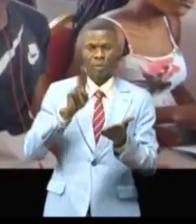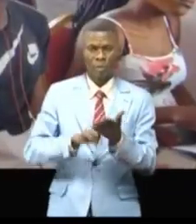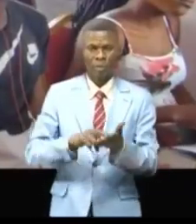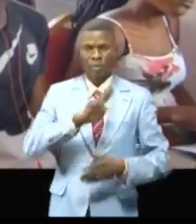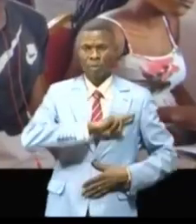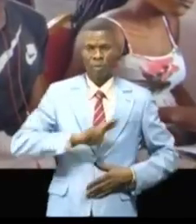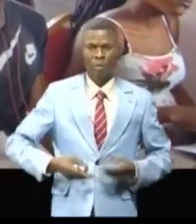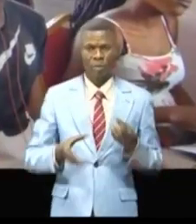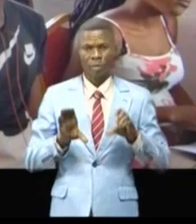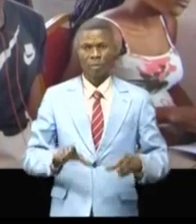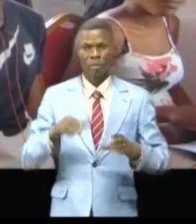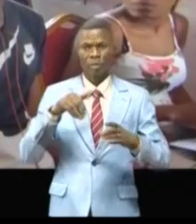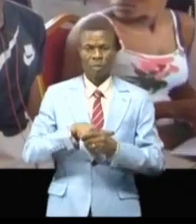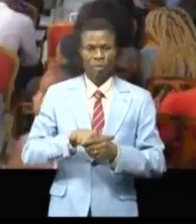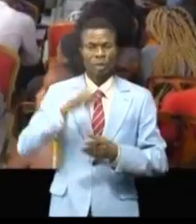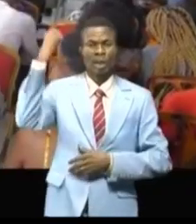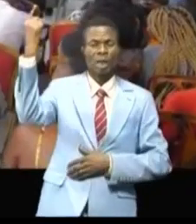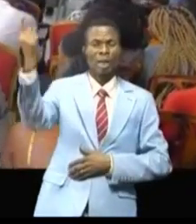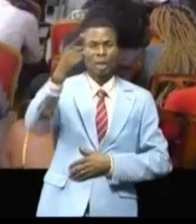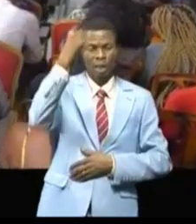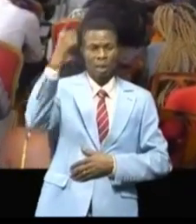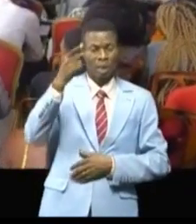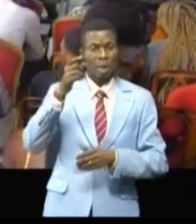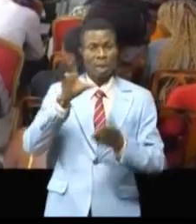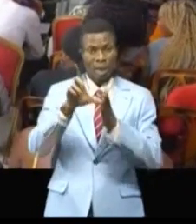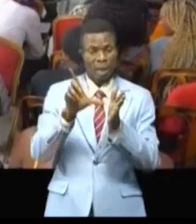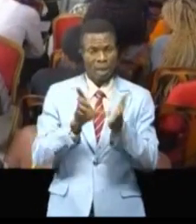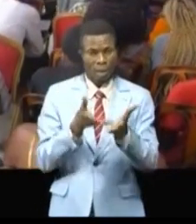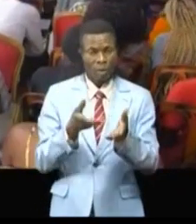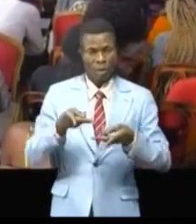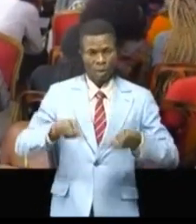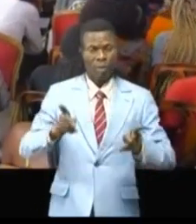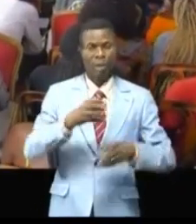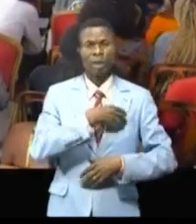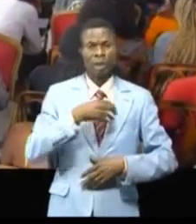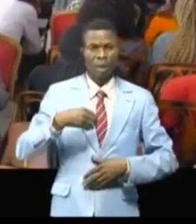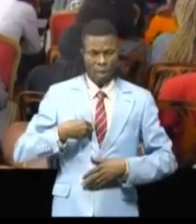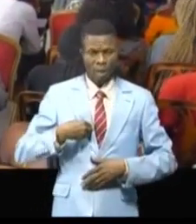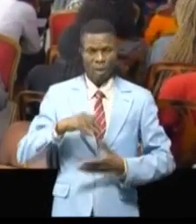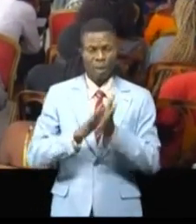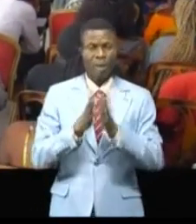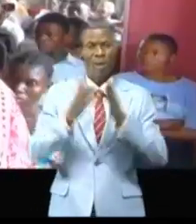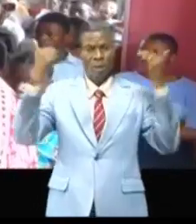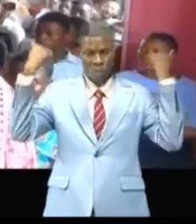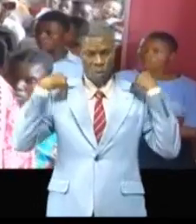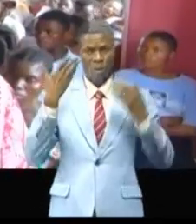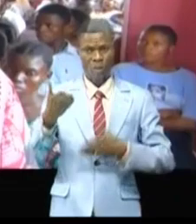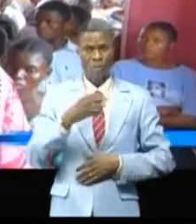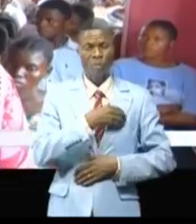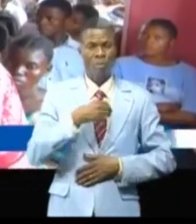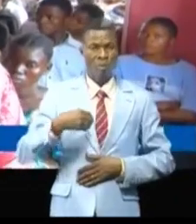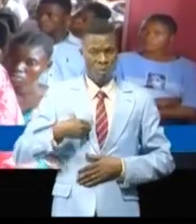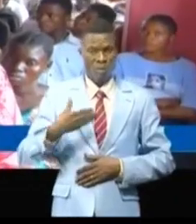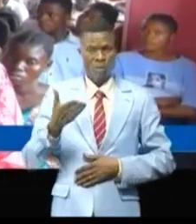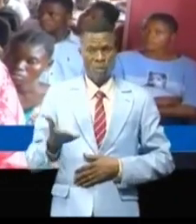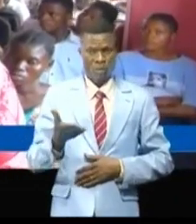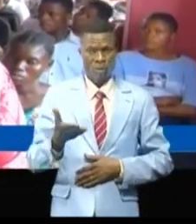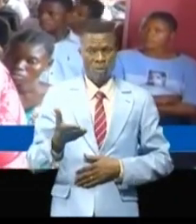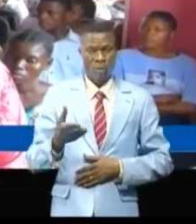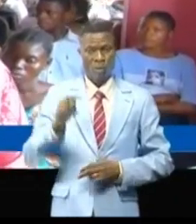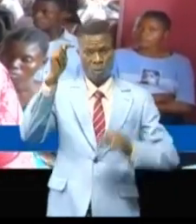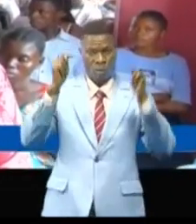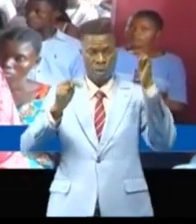RDC à travers le monde, lesquelles autorisent la femme à la gouvernance. Quand les femmes se trouvent au niveau